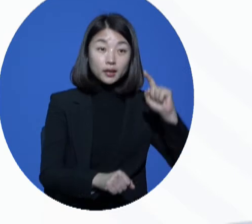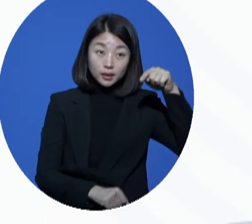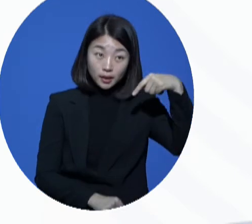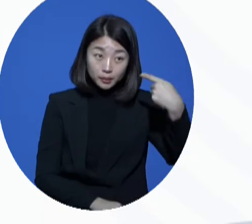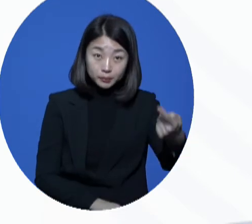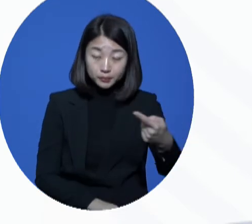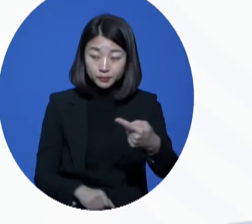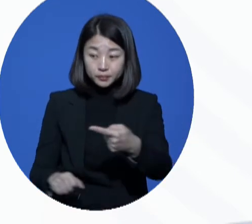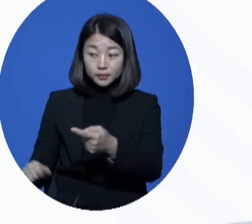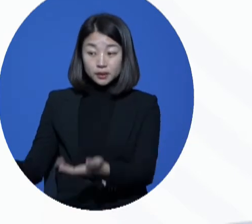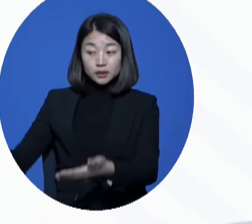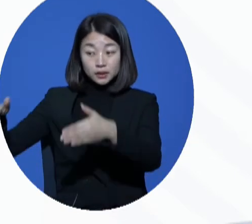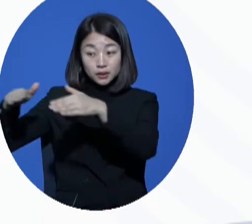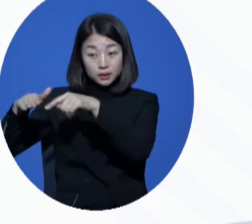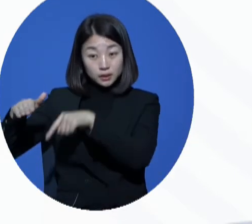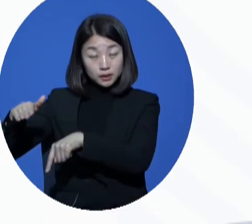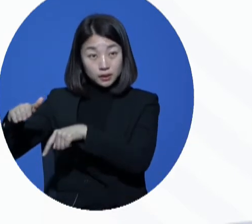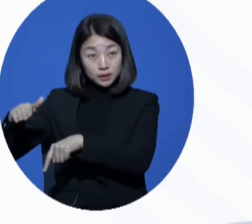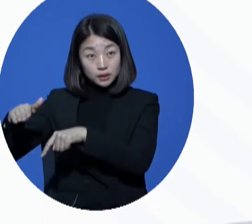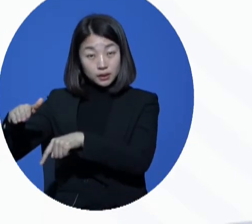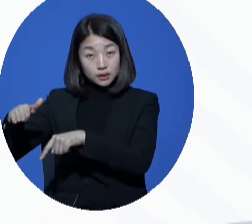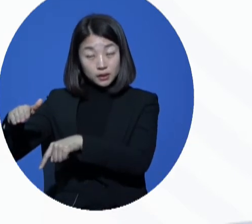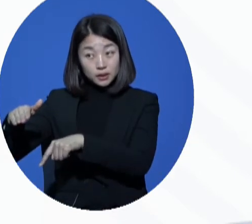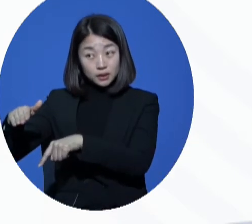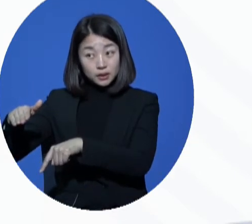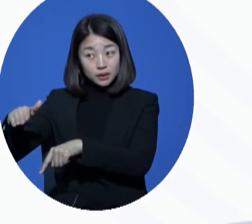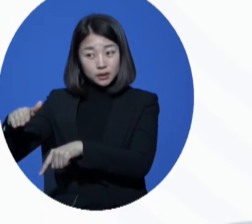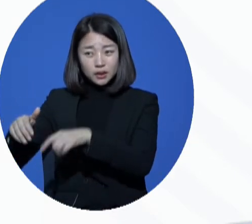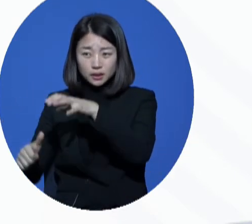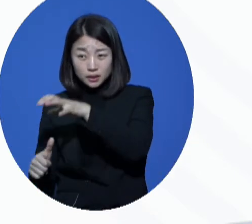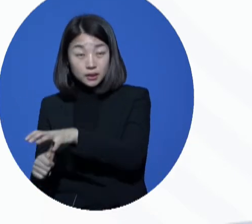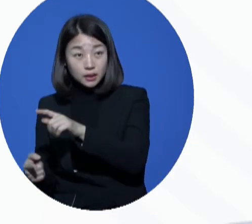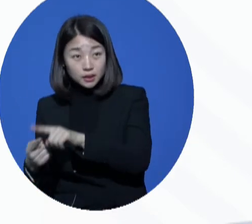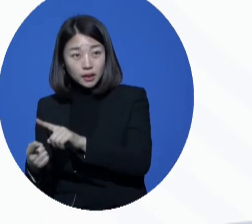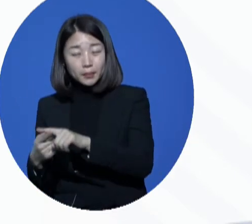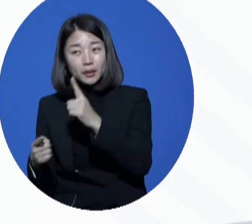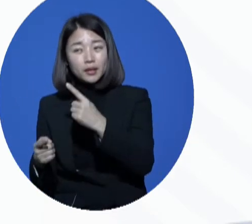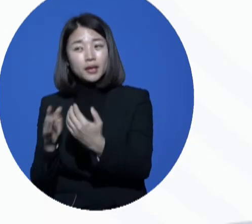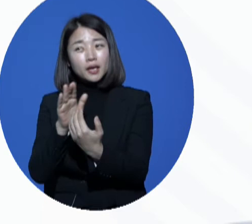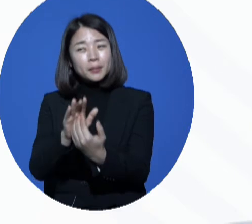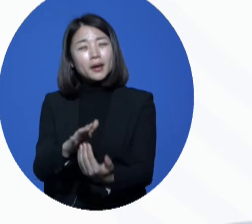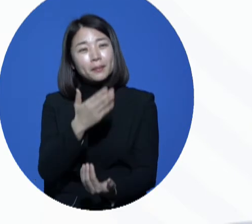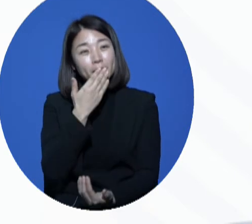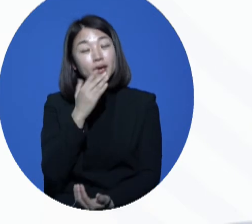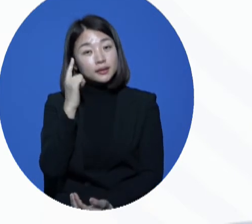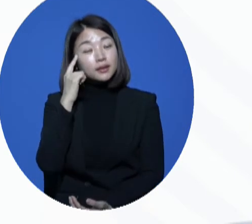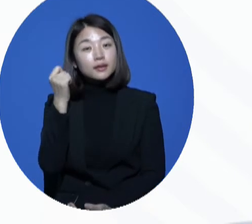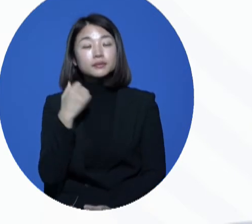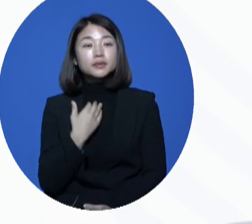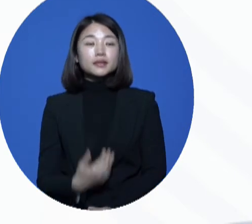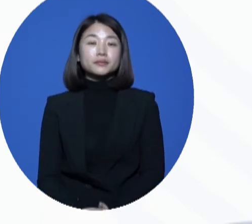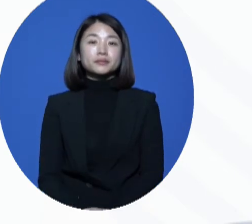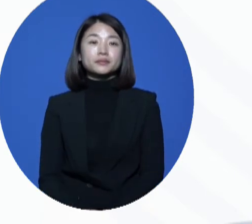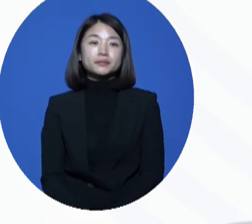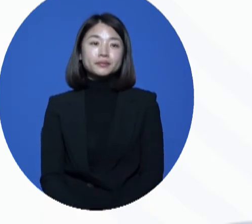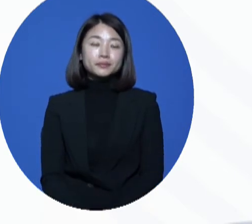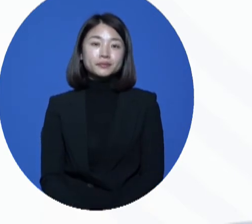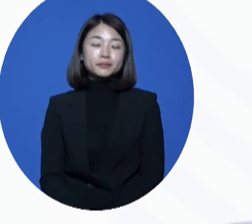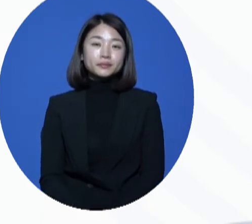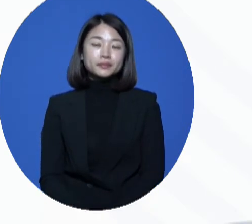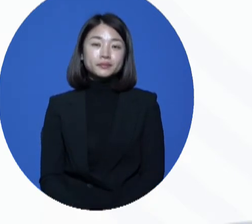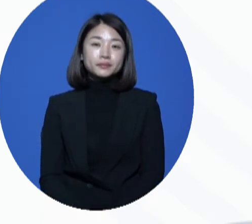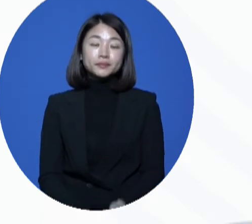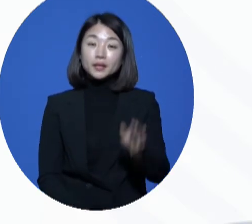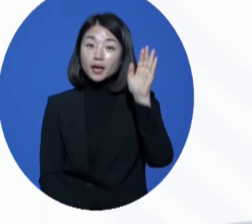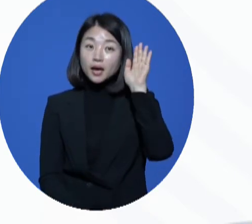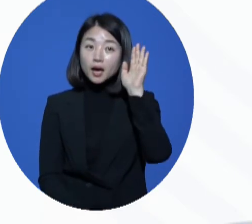이제 신화원과 같은 상황들이 2차, 3차로 발생하지 않도록 우리가 여러 가지 힘을 모을 수 있겠다라고 생각되고요.